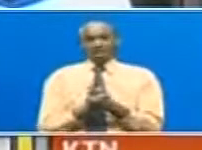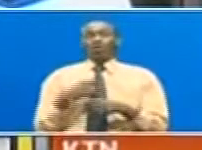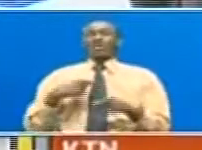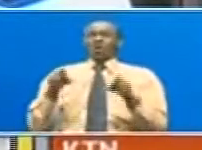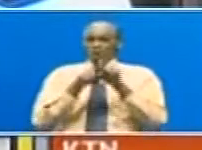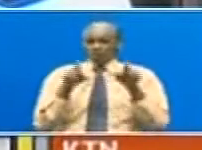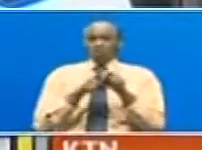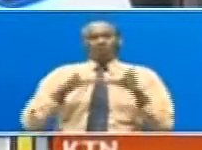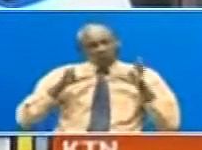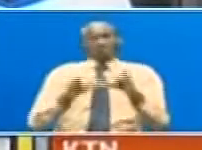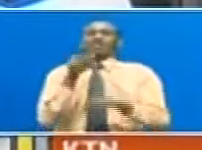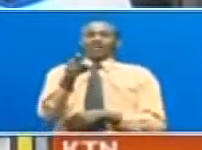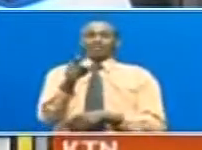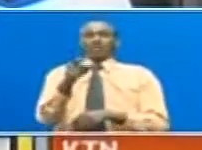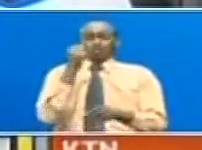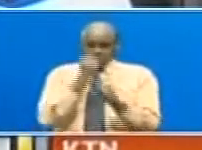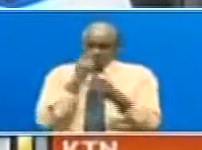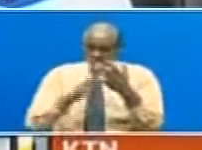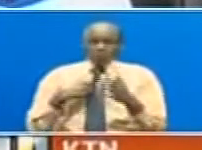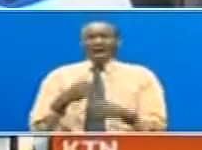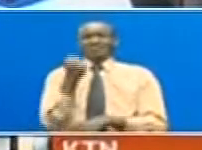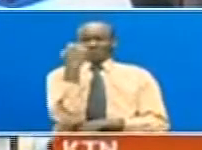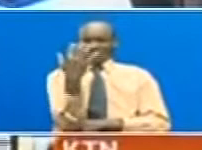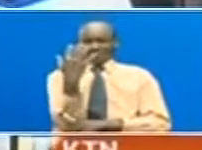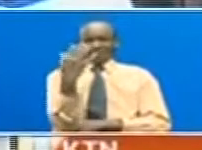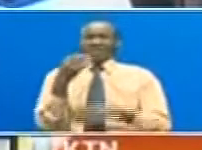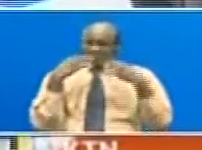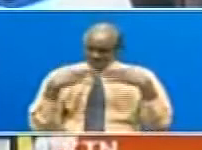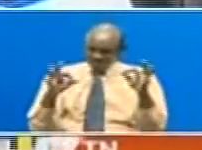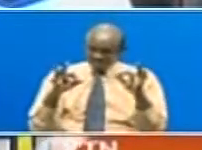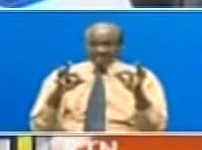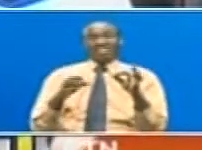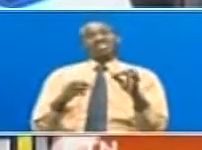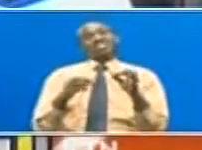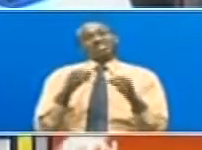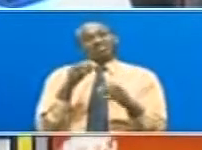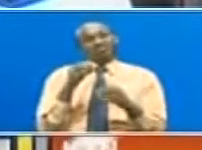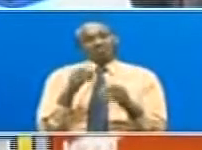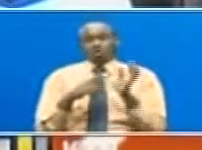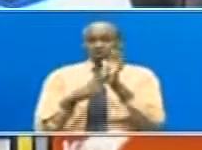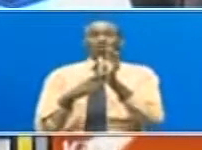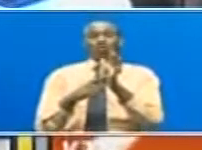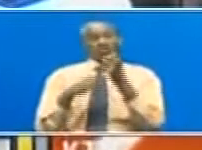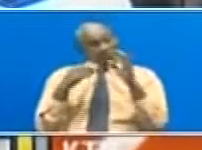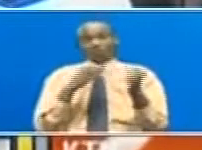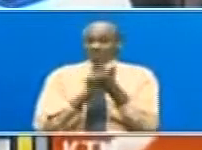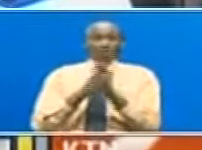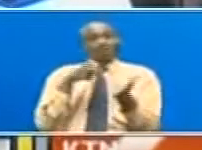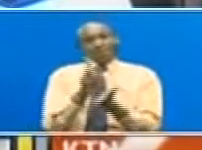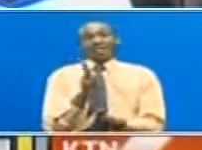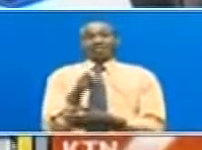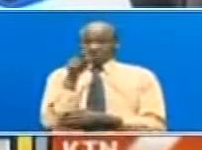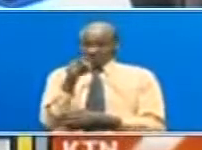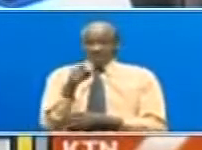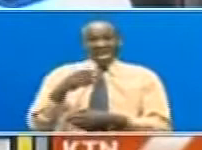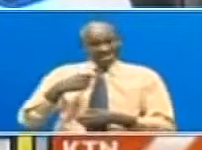also compel them to carry at least 5 free-to-air channels, which is under the must carry rule. So it is